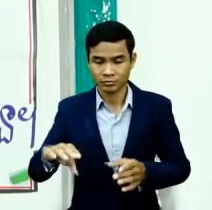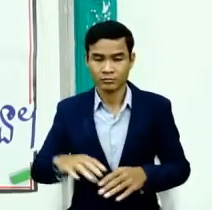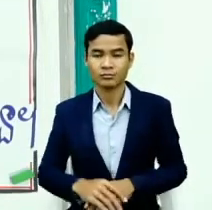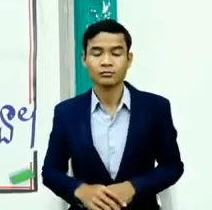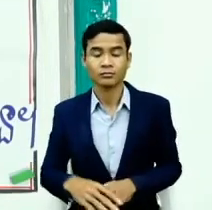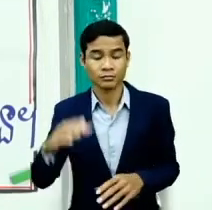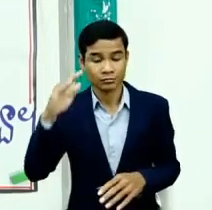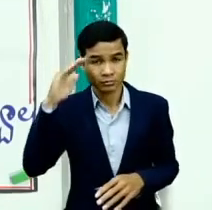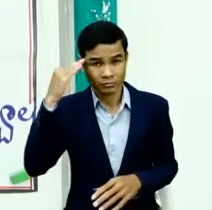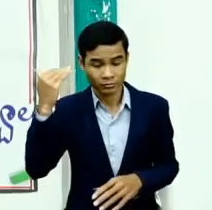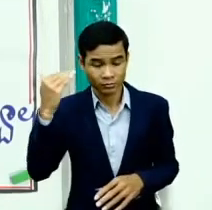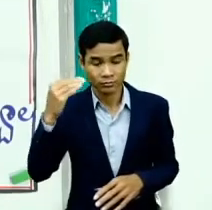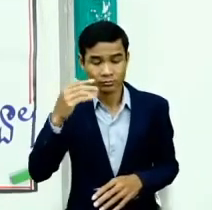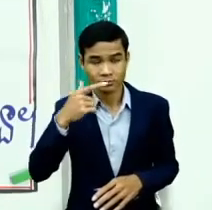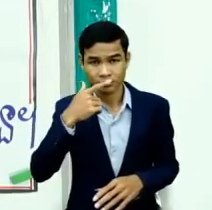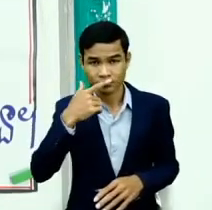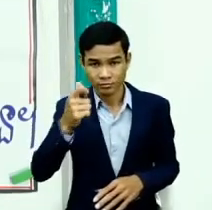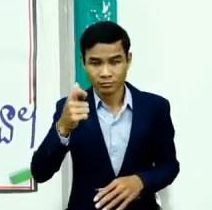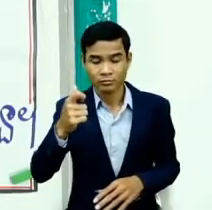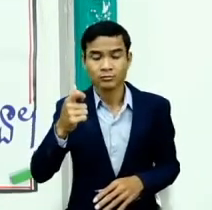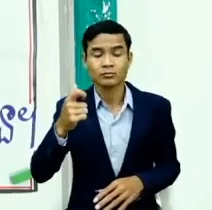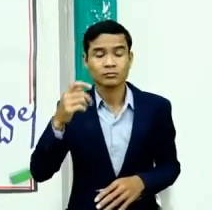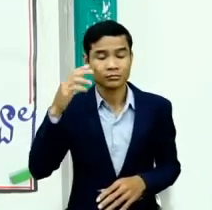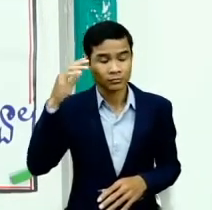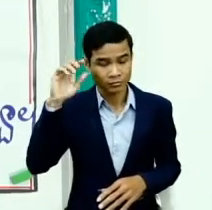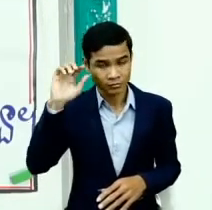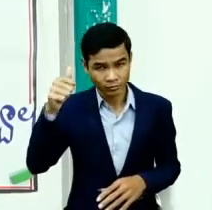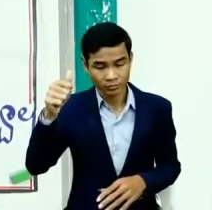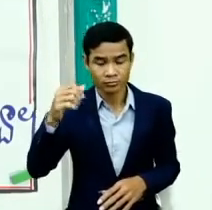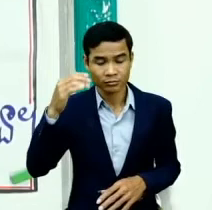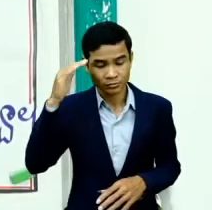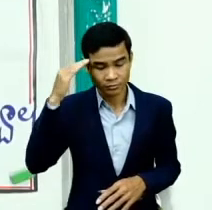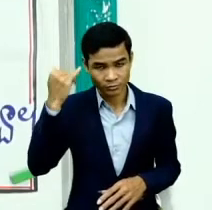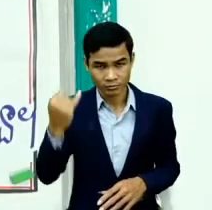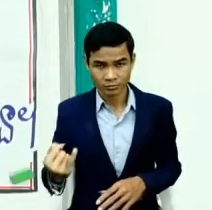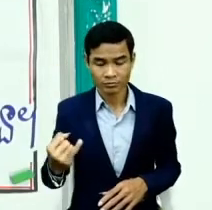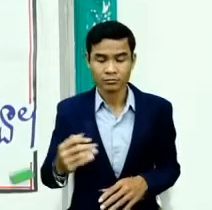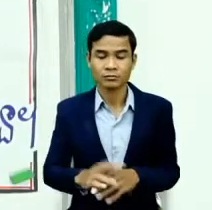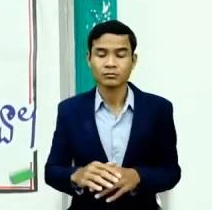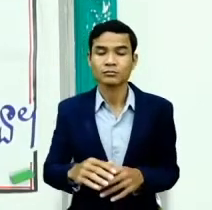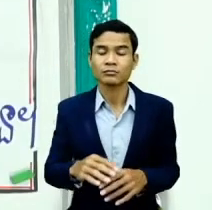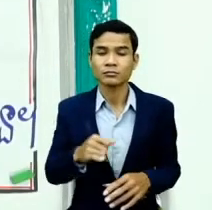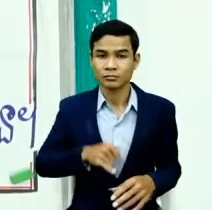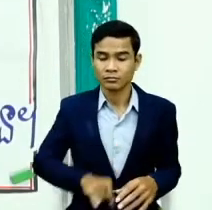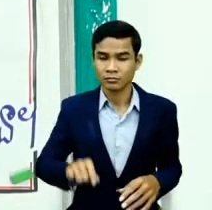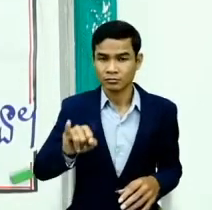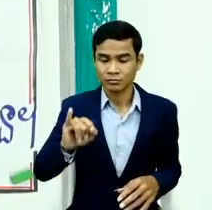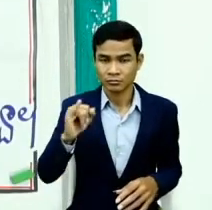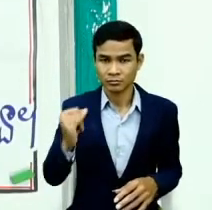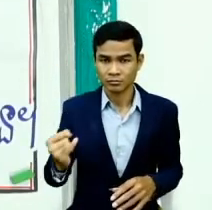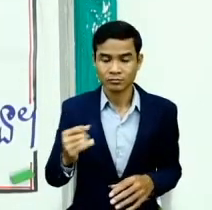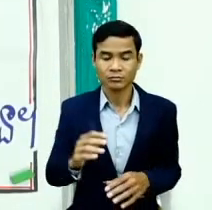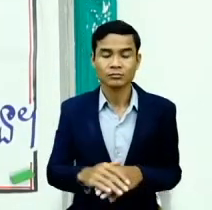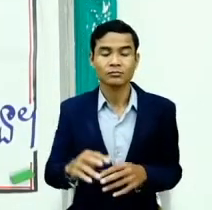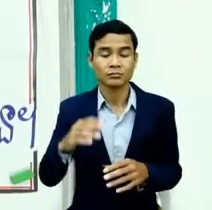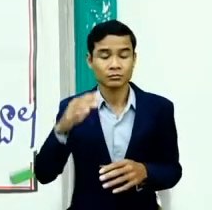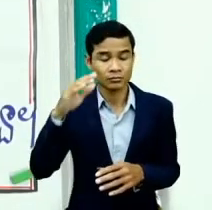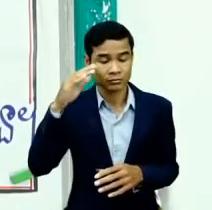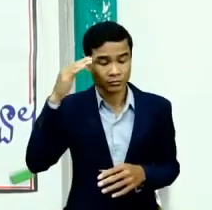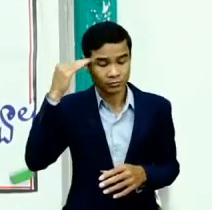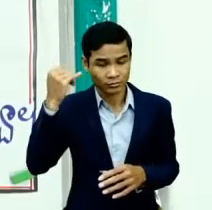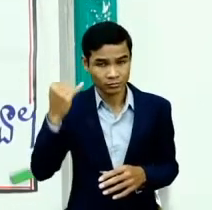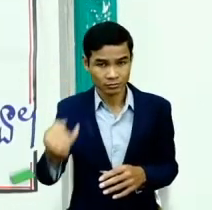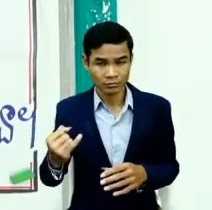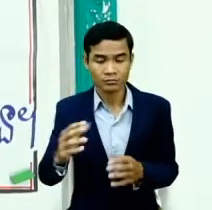ư bốc nắng ốt ốt chia cổ má miến